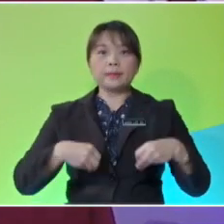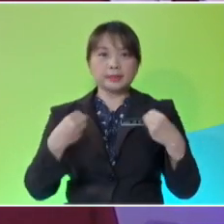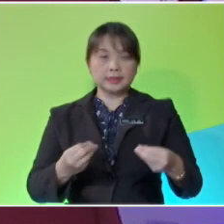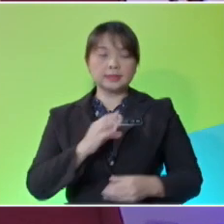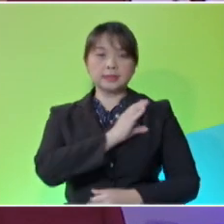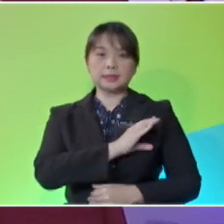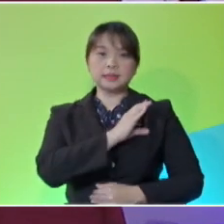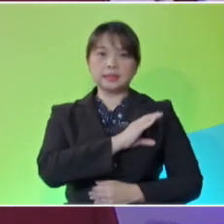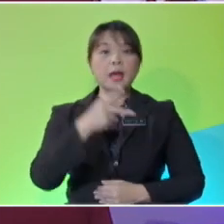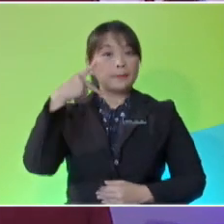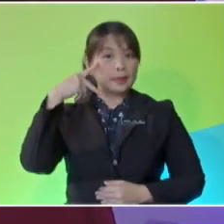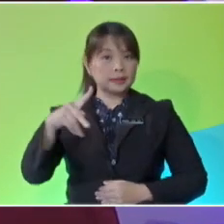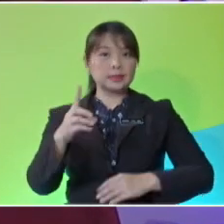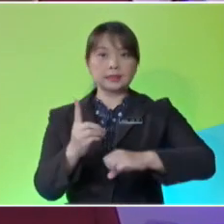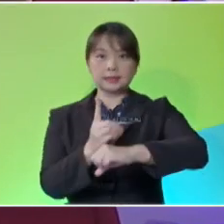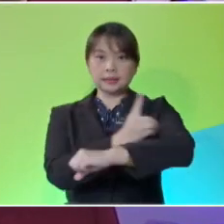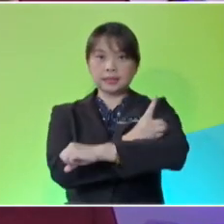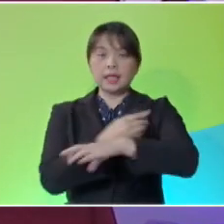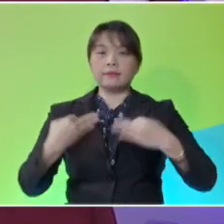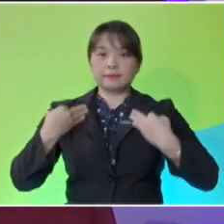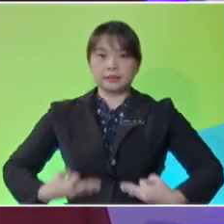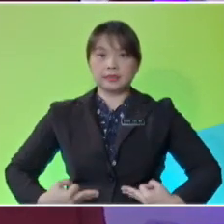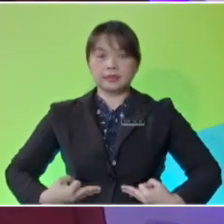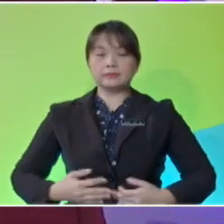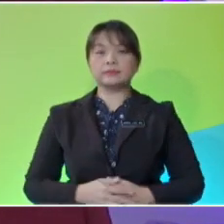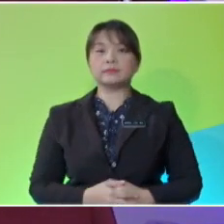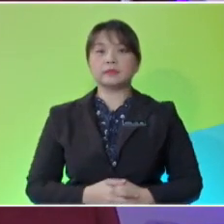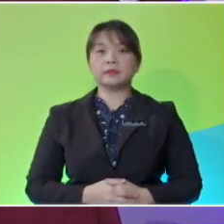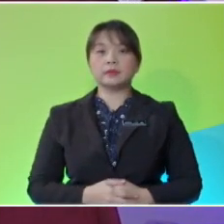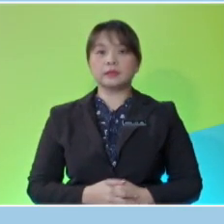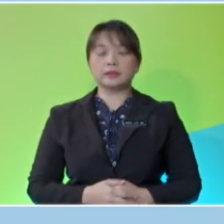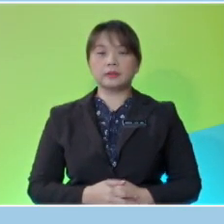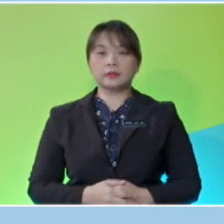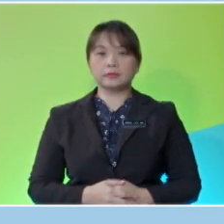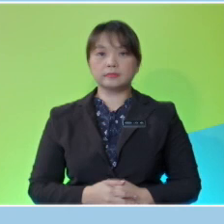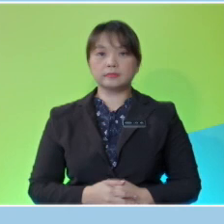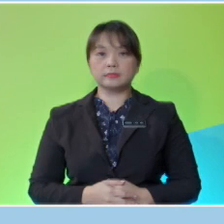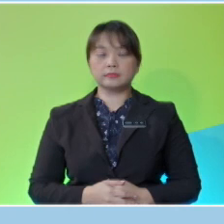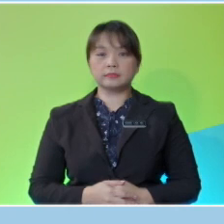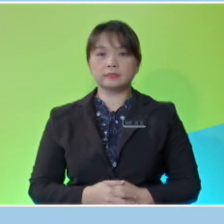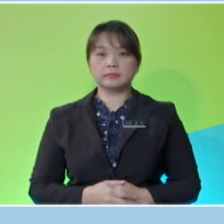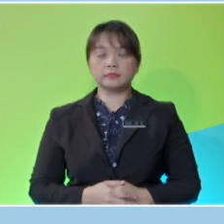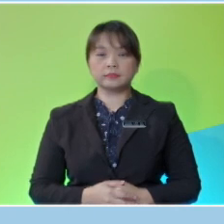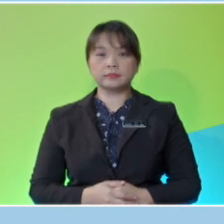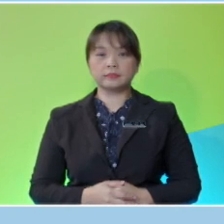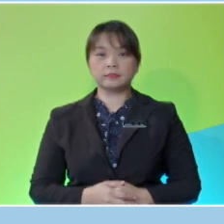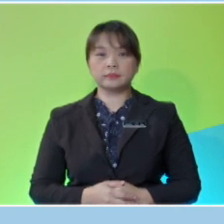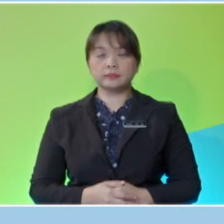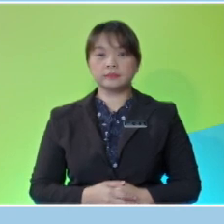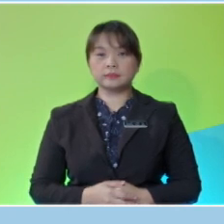pandang darat fisika di dalam kandang darat ada dua jenis pandang darah yang kita Panggil pandang darat